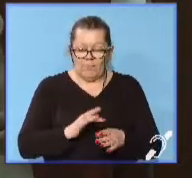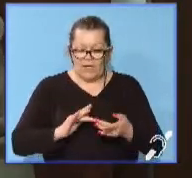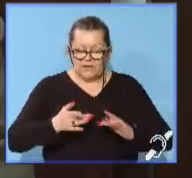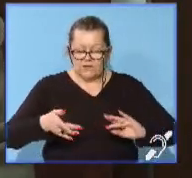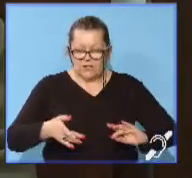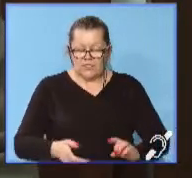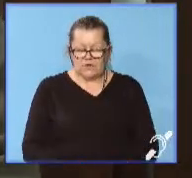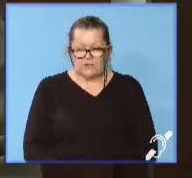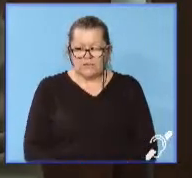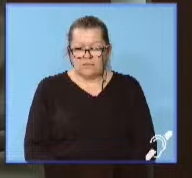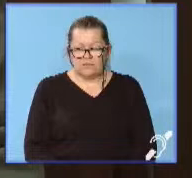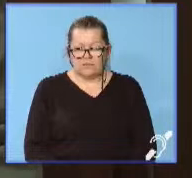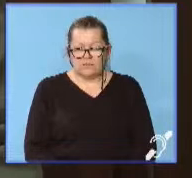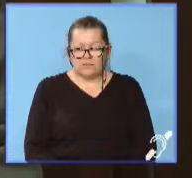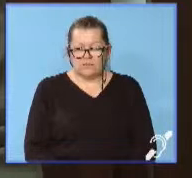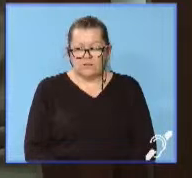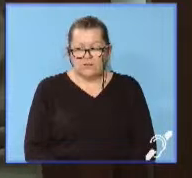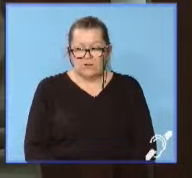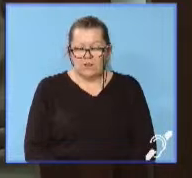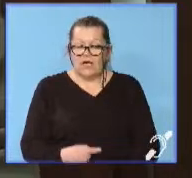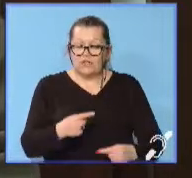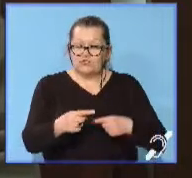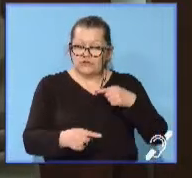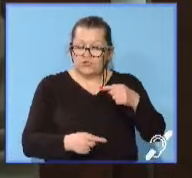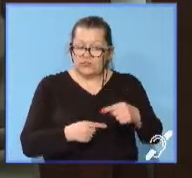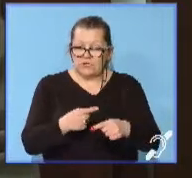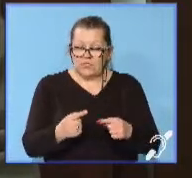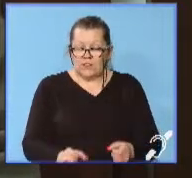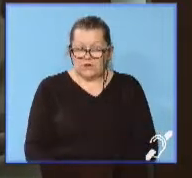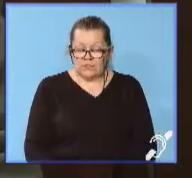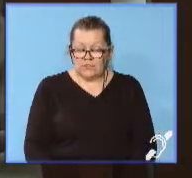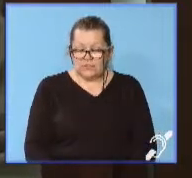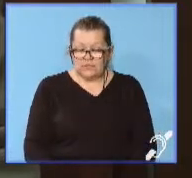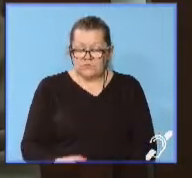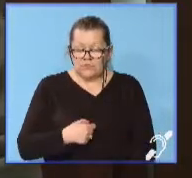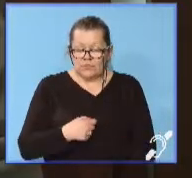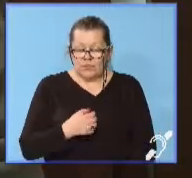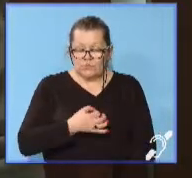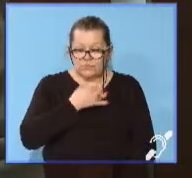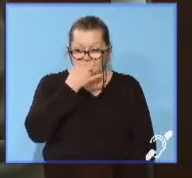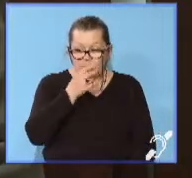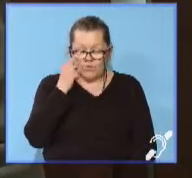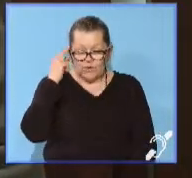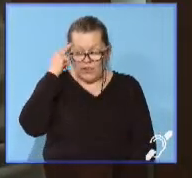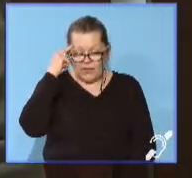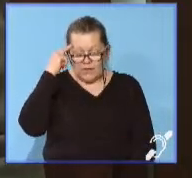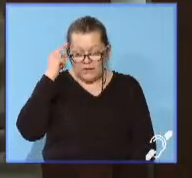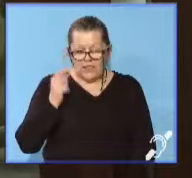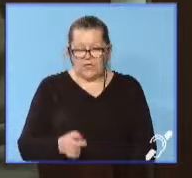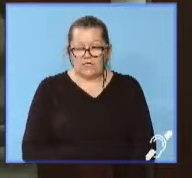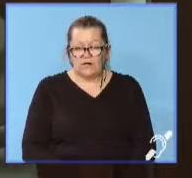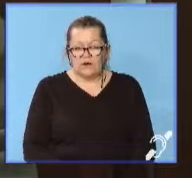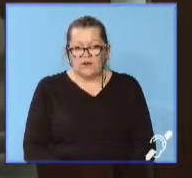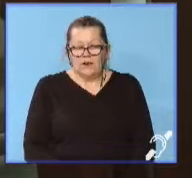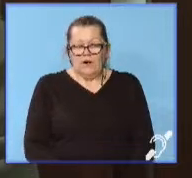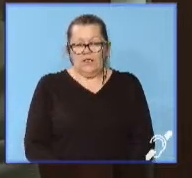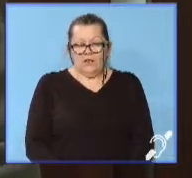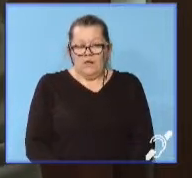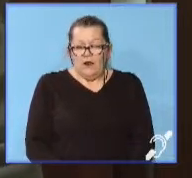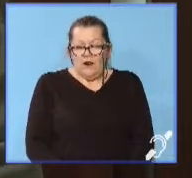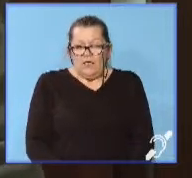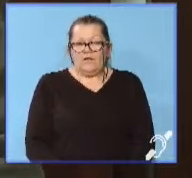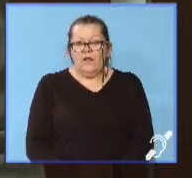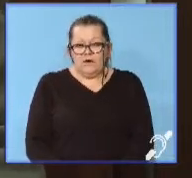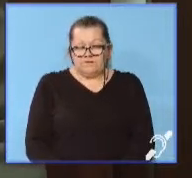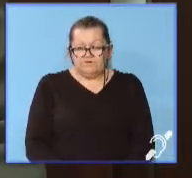fie mai articulate logic să aibă capacit să și expună ideile abstracte într un mod cât mai coerent să aibă capacitatea de